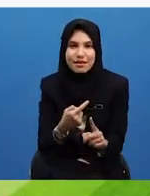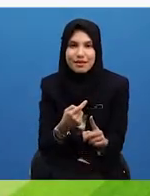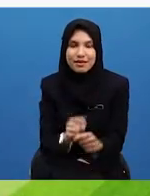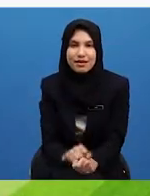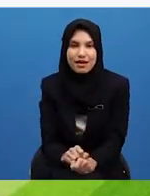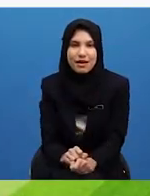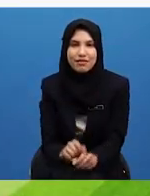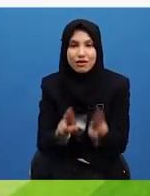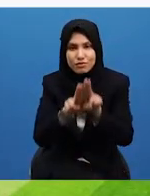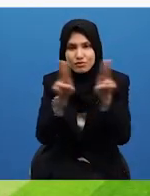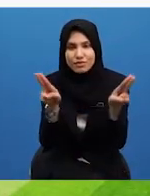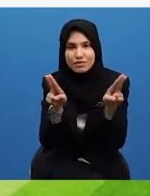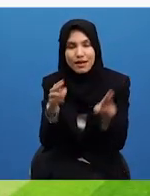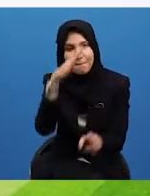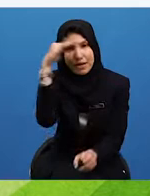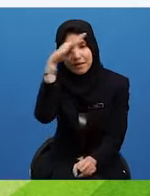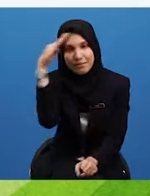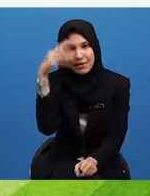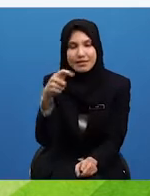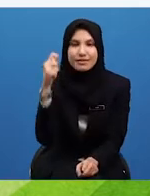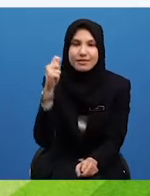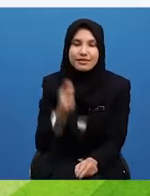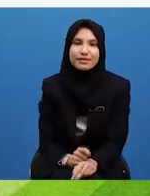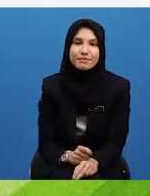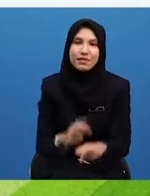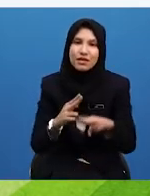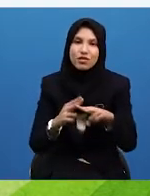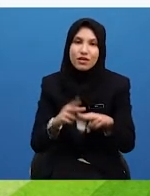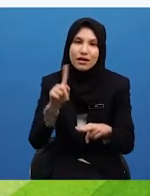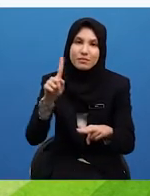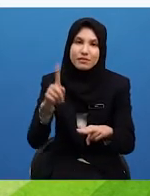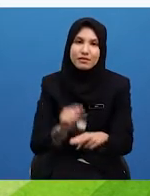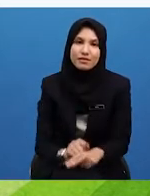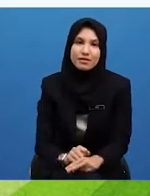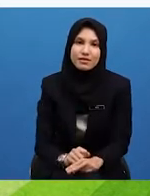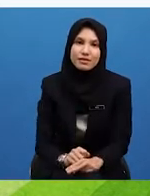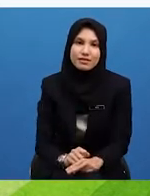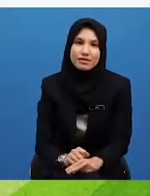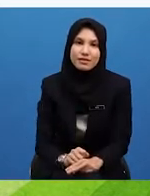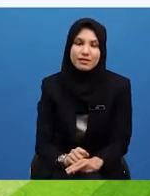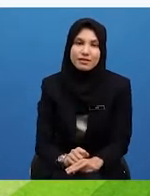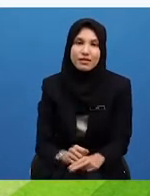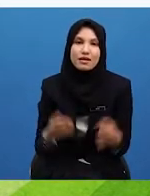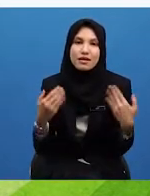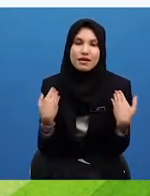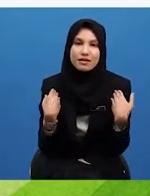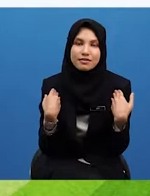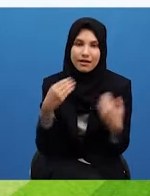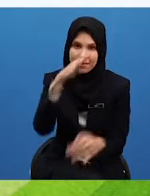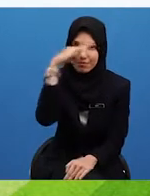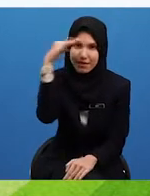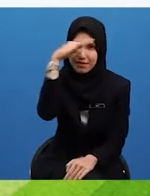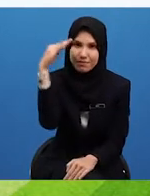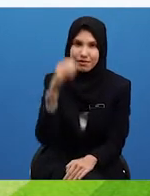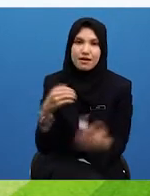bayang-bayang tadi kedudukan manakah yang terdapat bayang-bayang modern